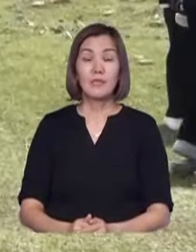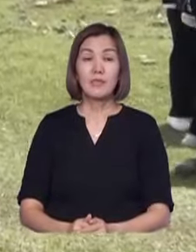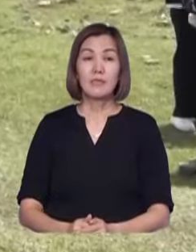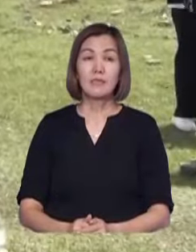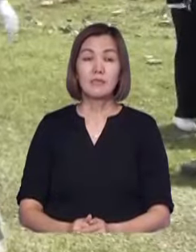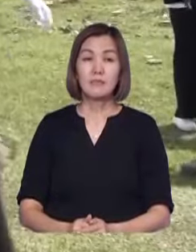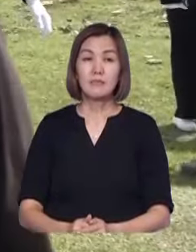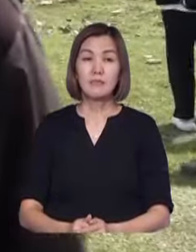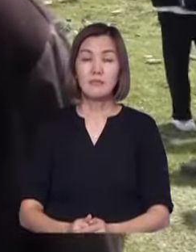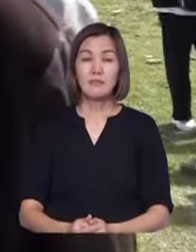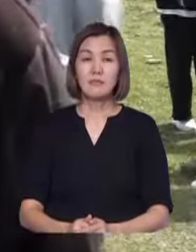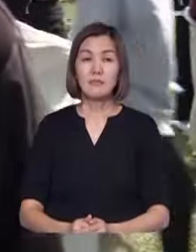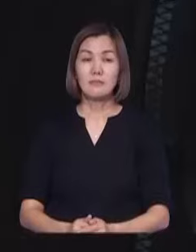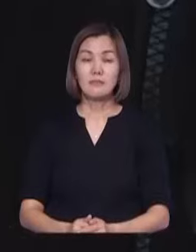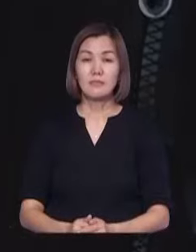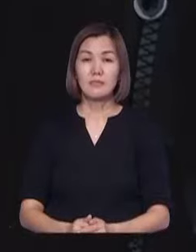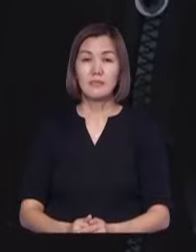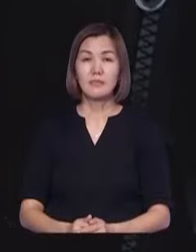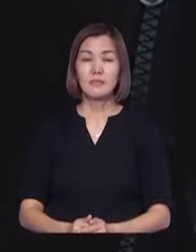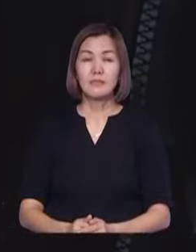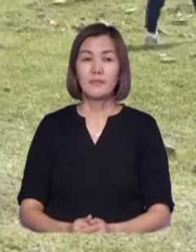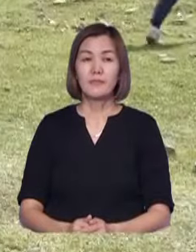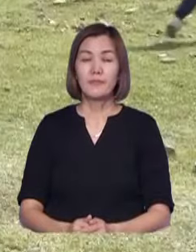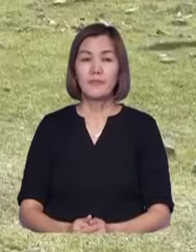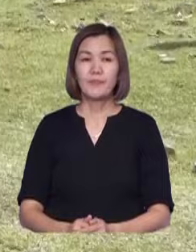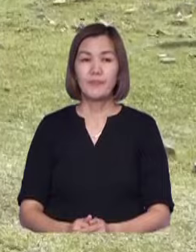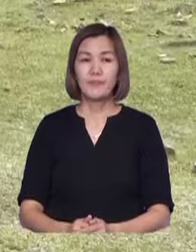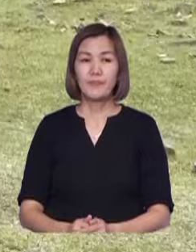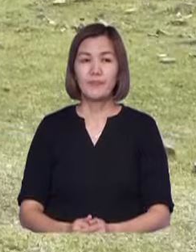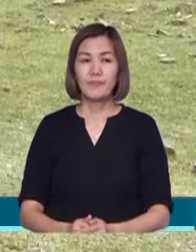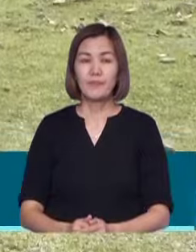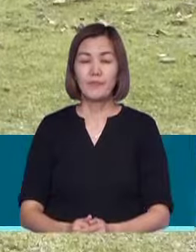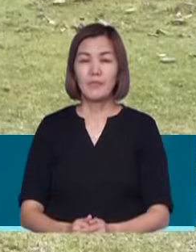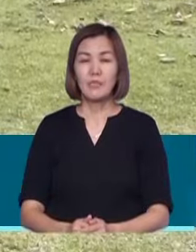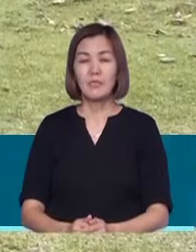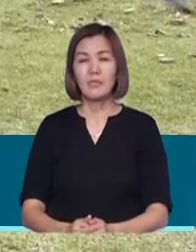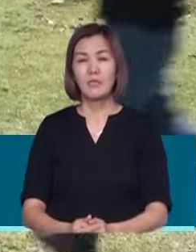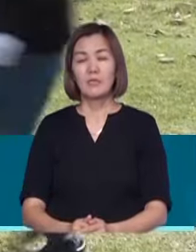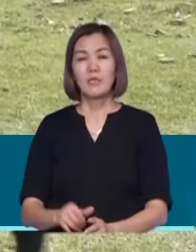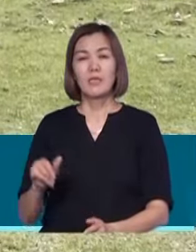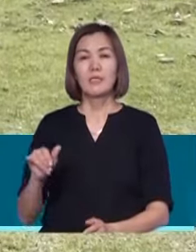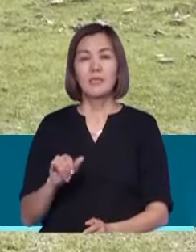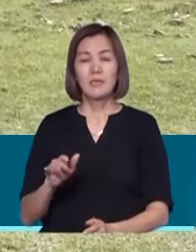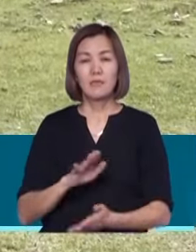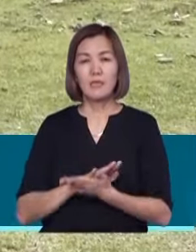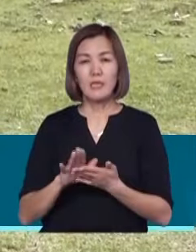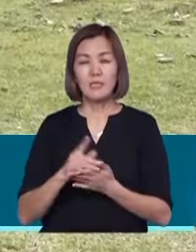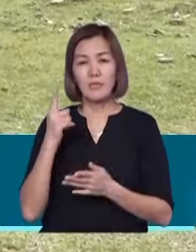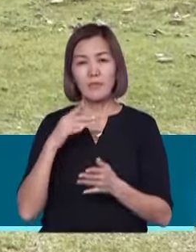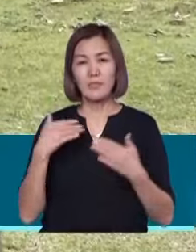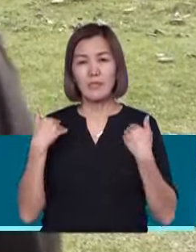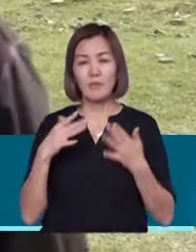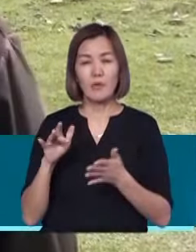инициаторами вот сегодняшнего проведения сегодняшнего субботника. Управление туризма нас тут же поддержали. Біз осы сенбіліктің өтуіне бастамашы болдық.